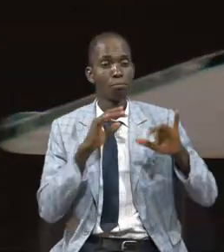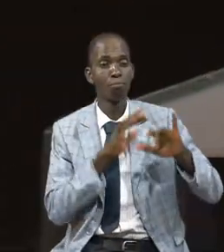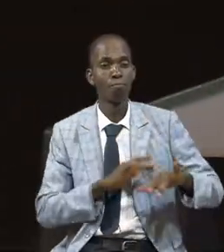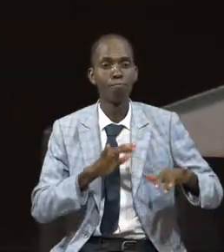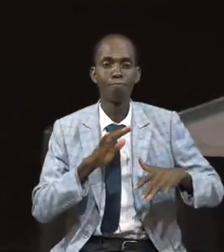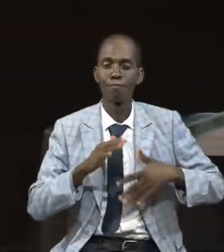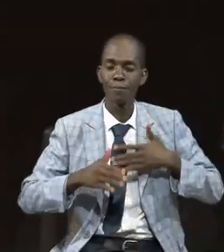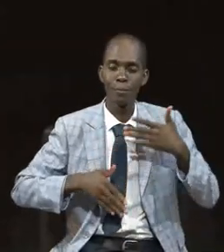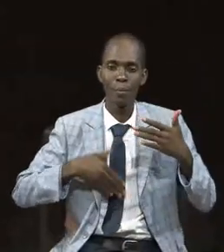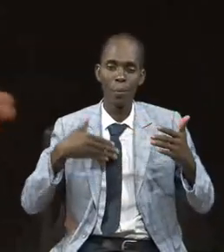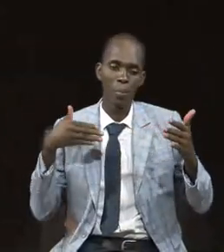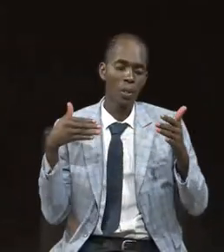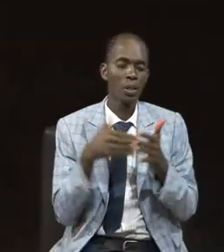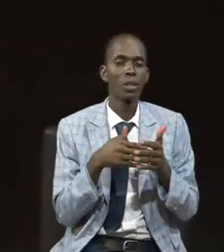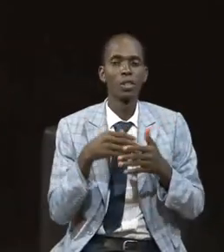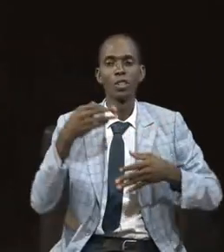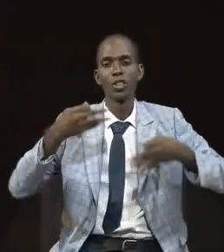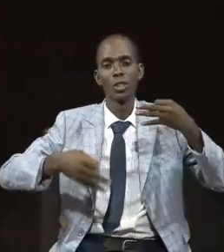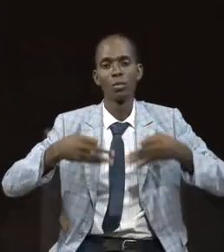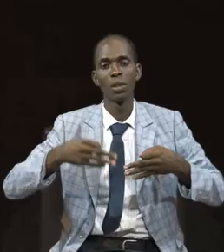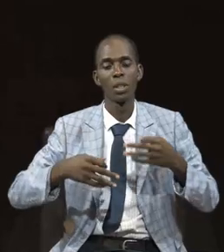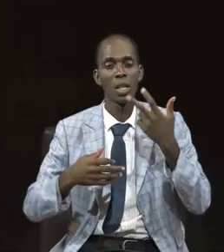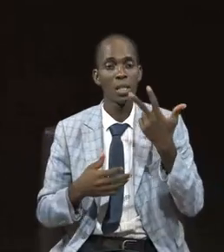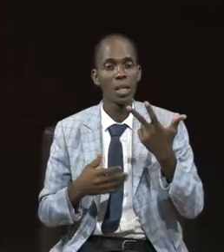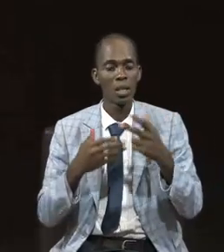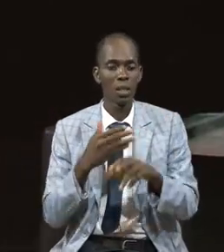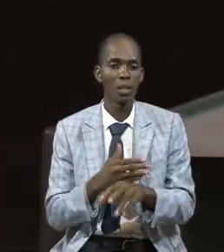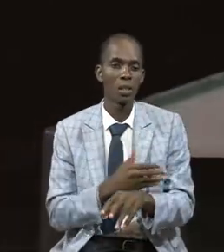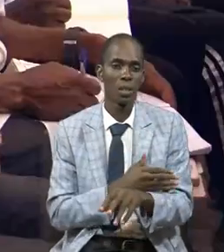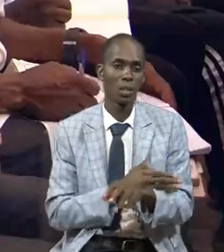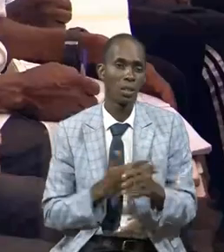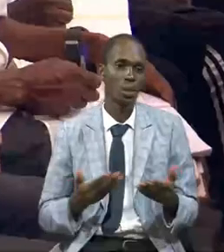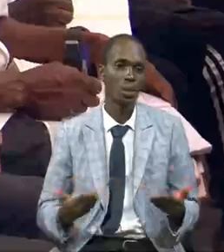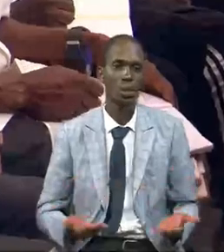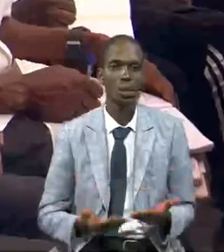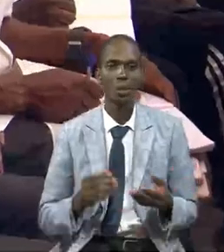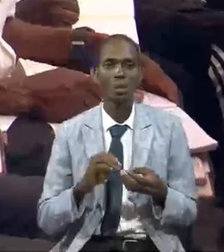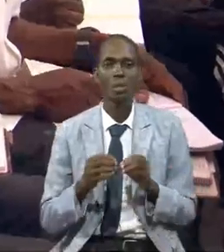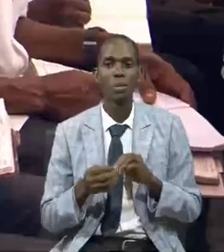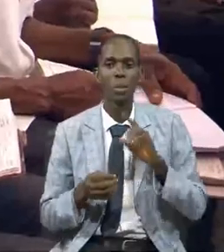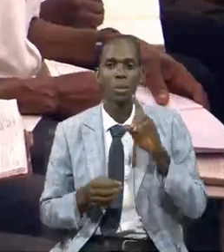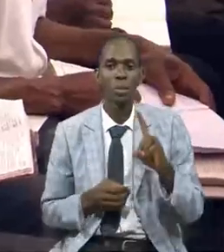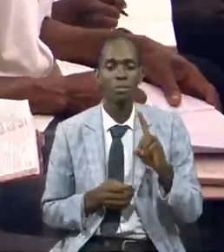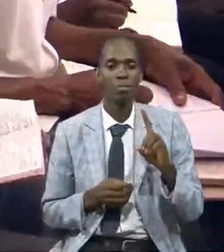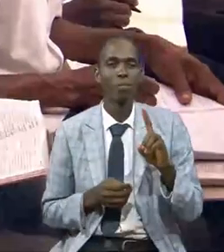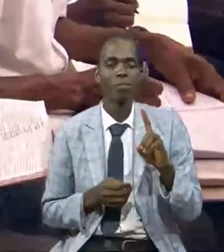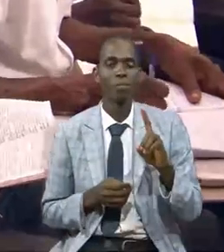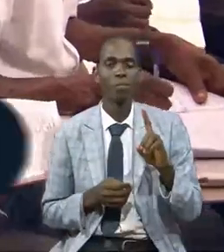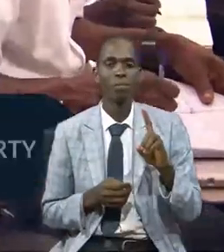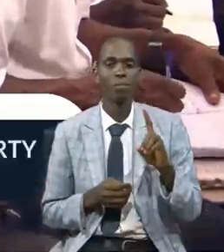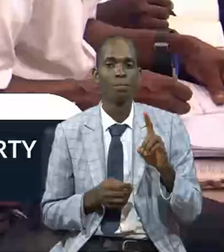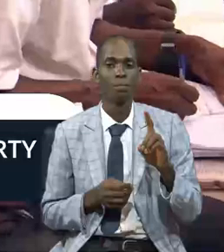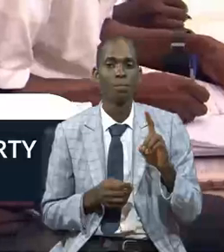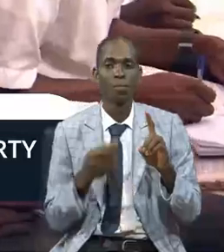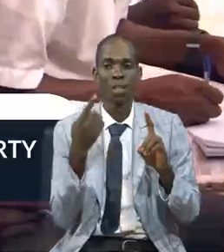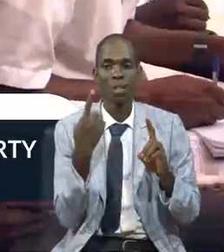triomphe du jugement. Nous allons voir trois sections ici. Un, nous allons voir le miroir